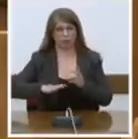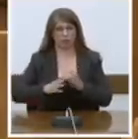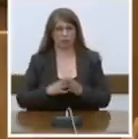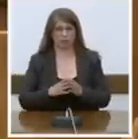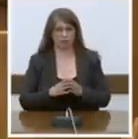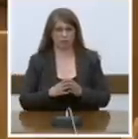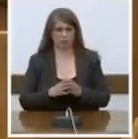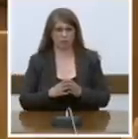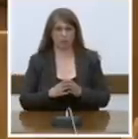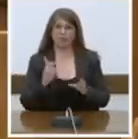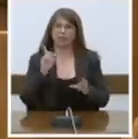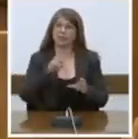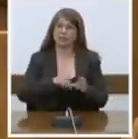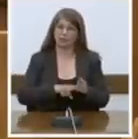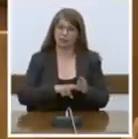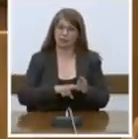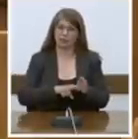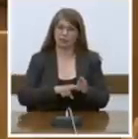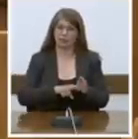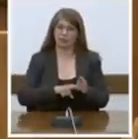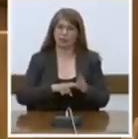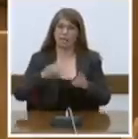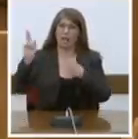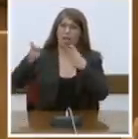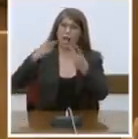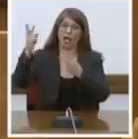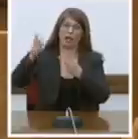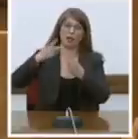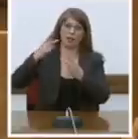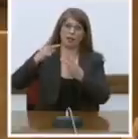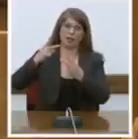στις εταιρείες ανεμογεννητριών.